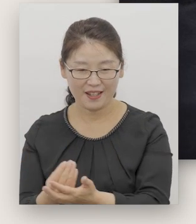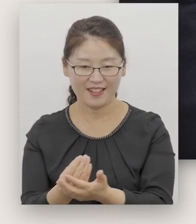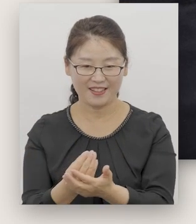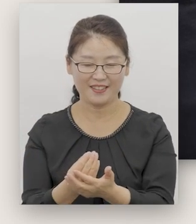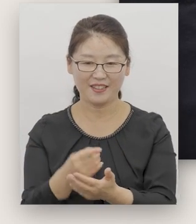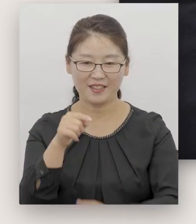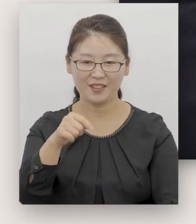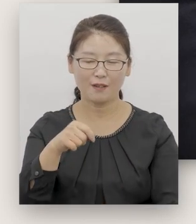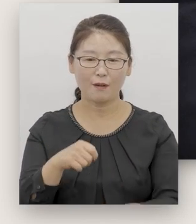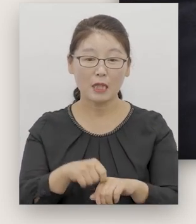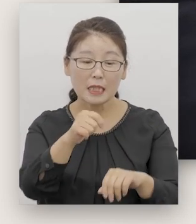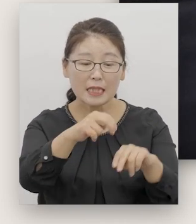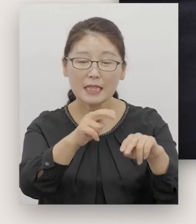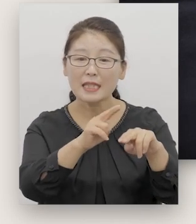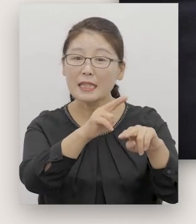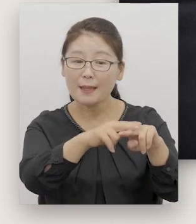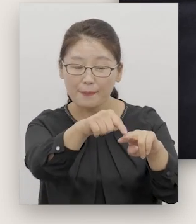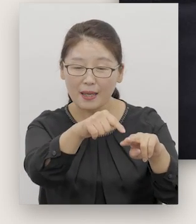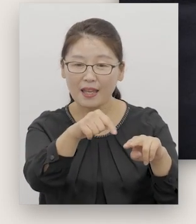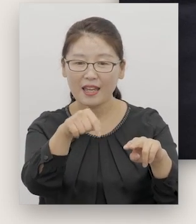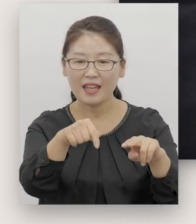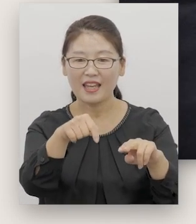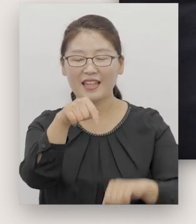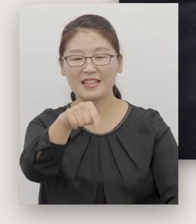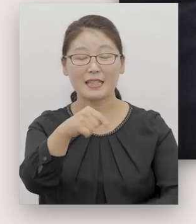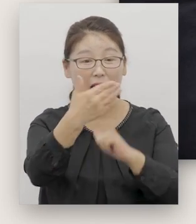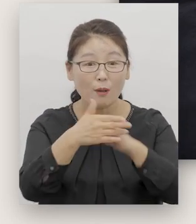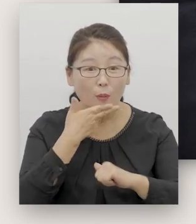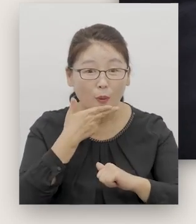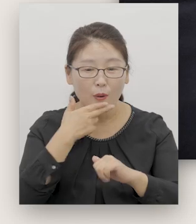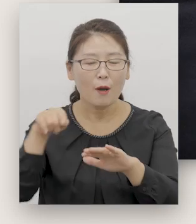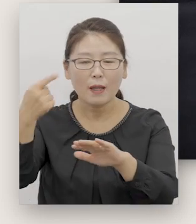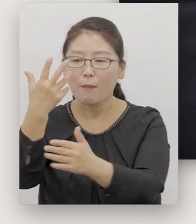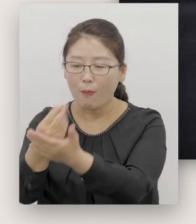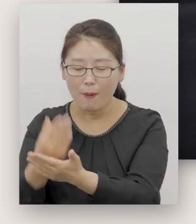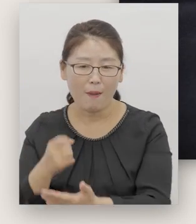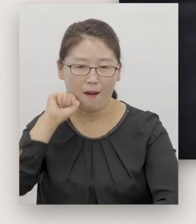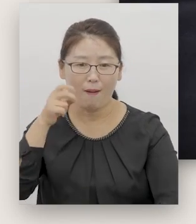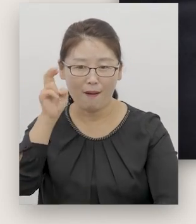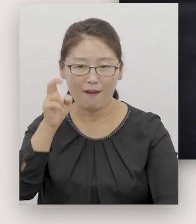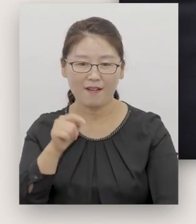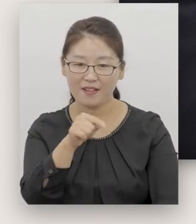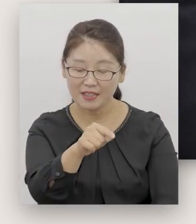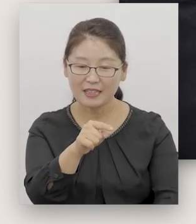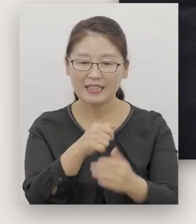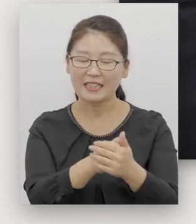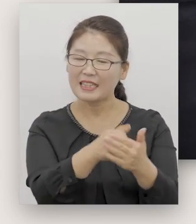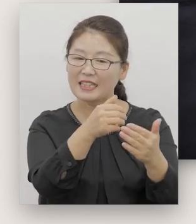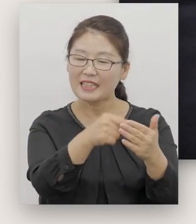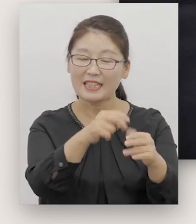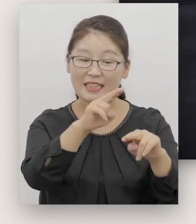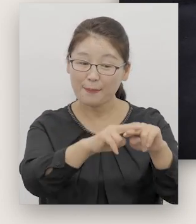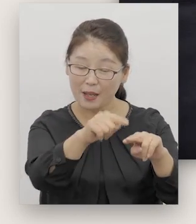그 셈이 이 사진이 없었다면 존재하지 않았을 것이라고 생각할 수도 있죠. 이 작품을 포함해서 총